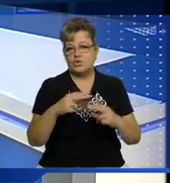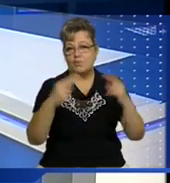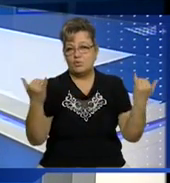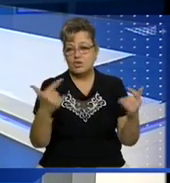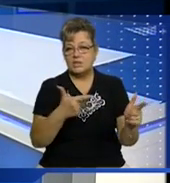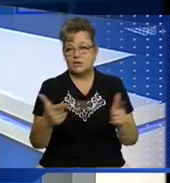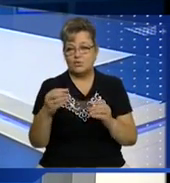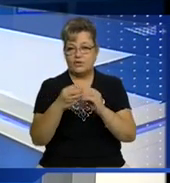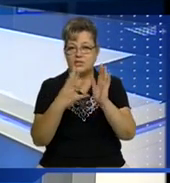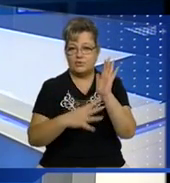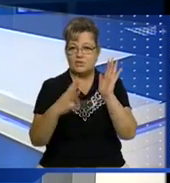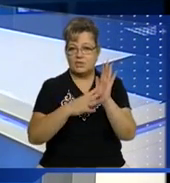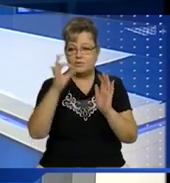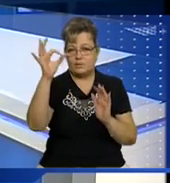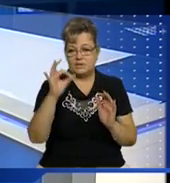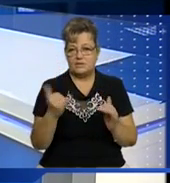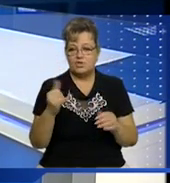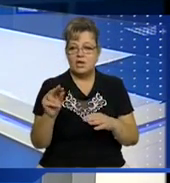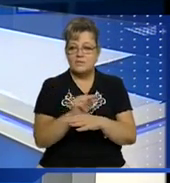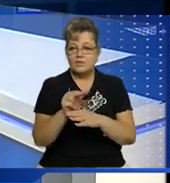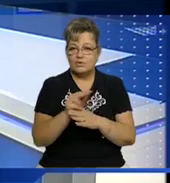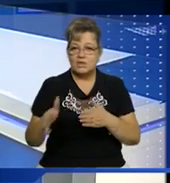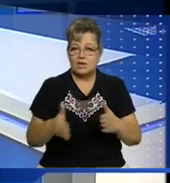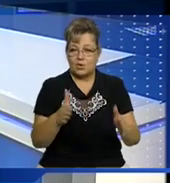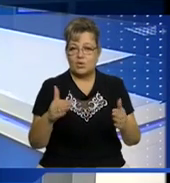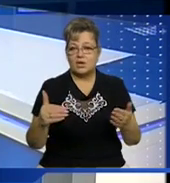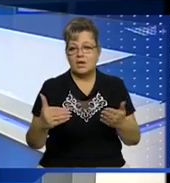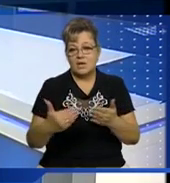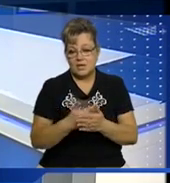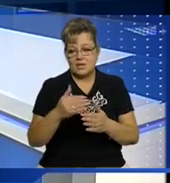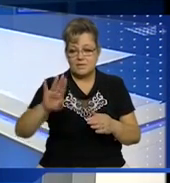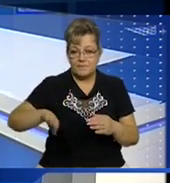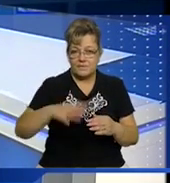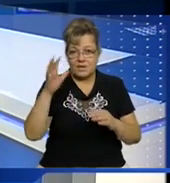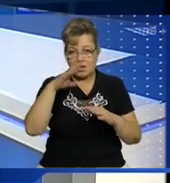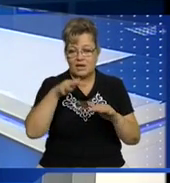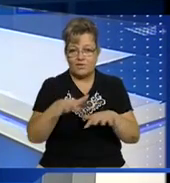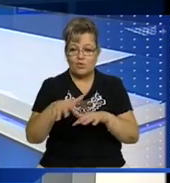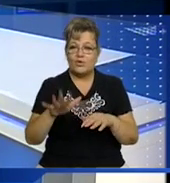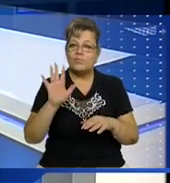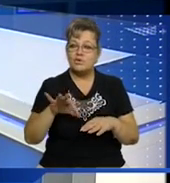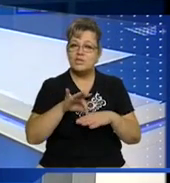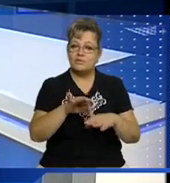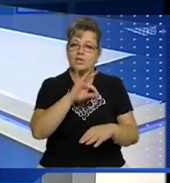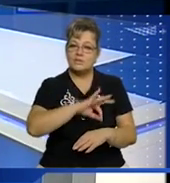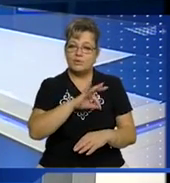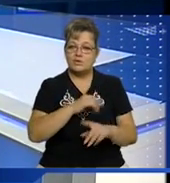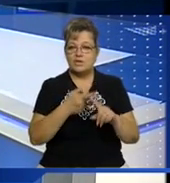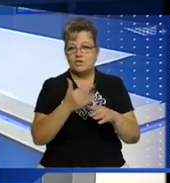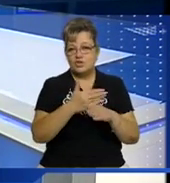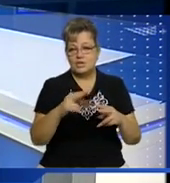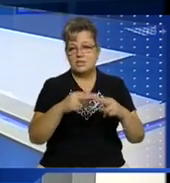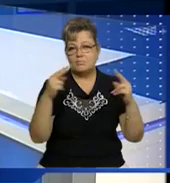11 августа. Сейчас мост готов на 99%. Ведутся дорожные работы и перекладка ливневок. Обустраиваются подходы. После ввода